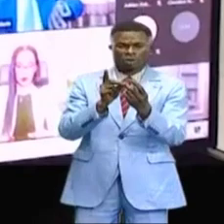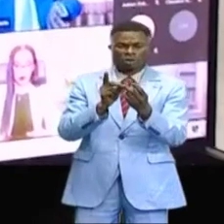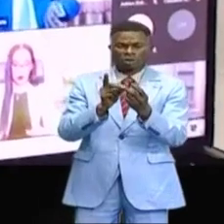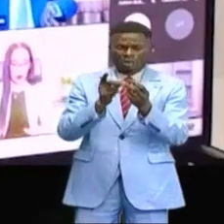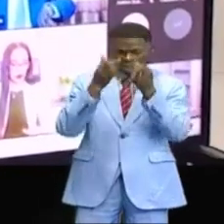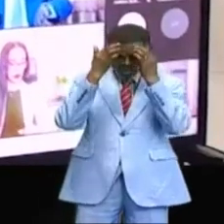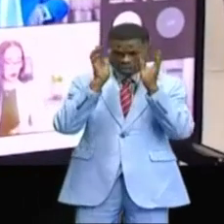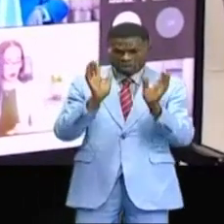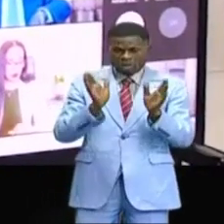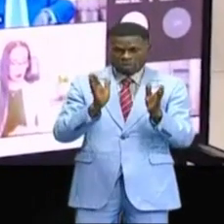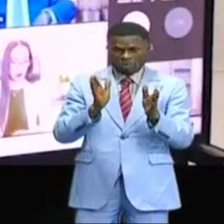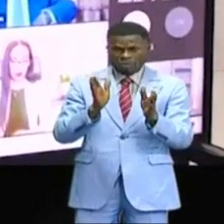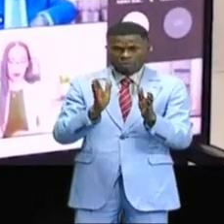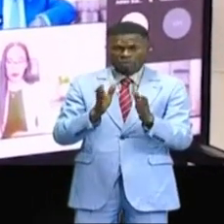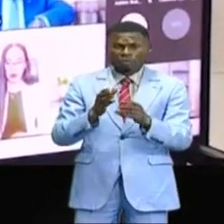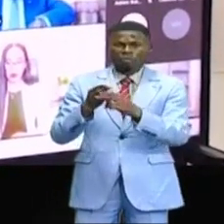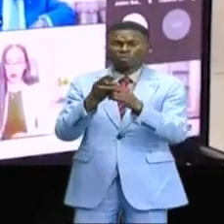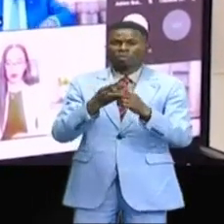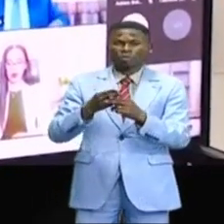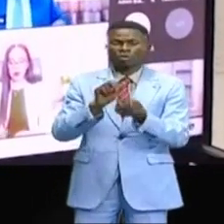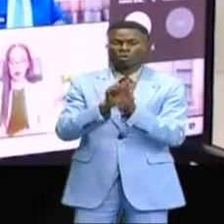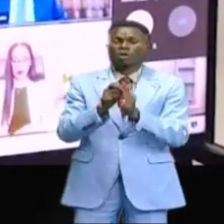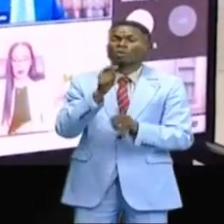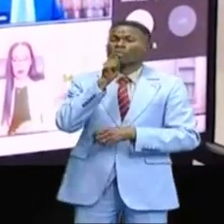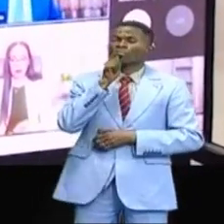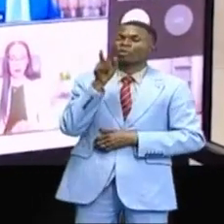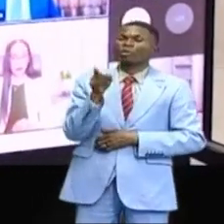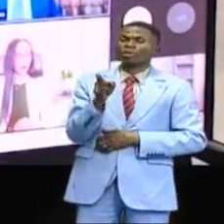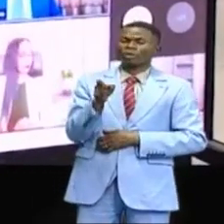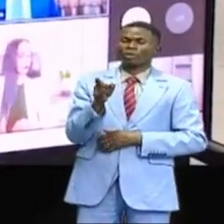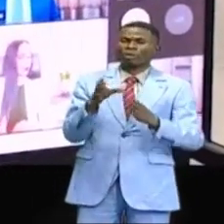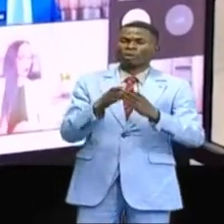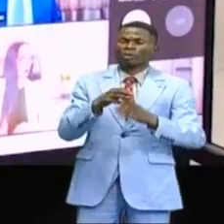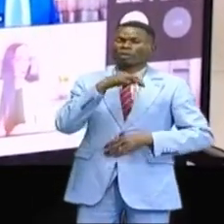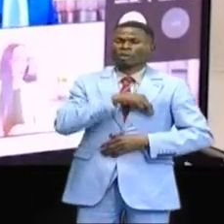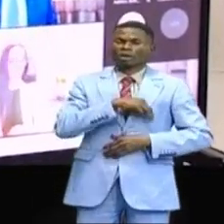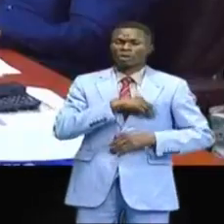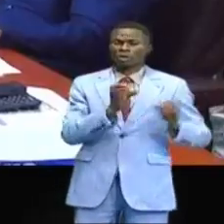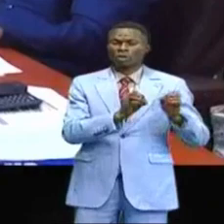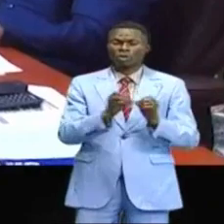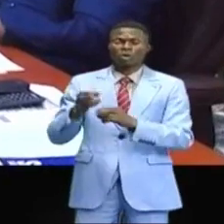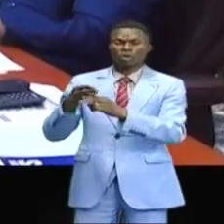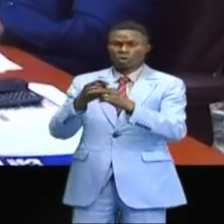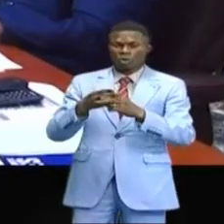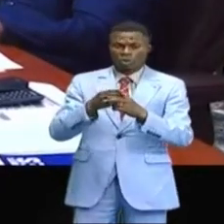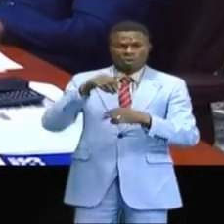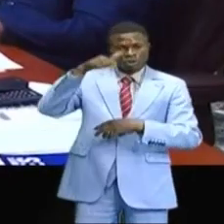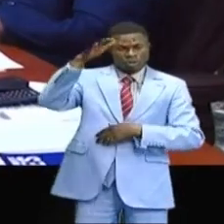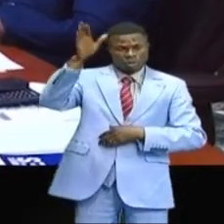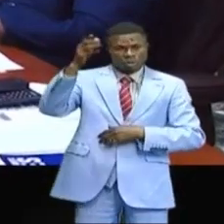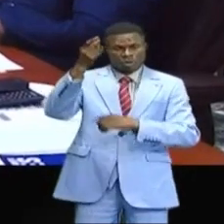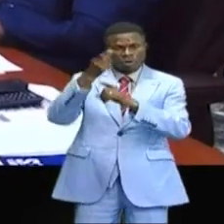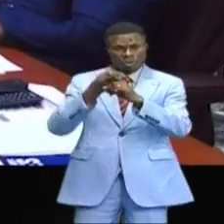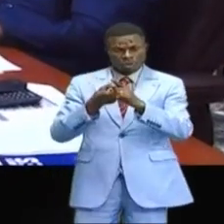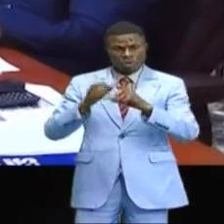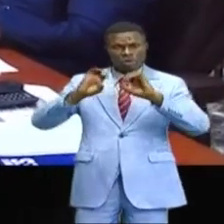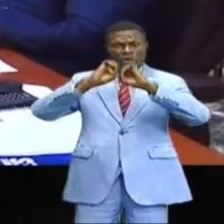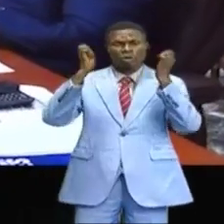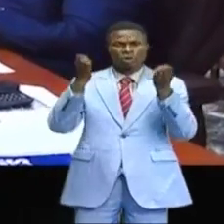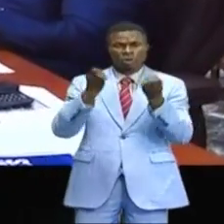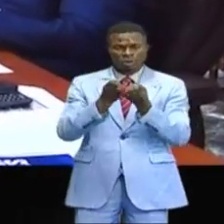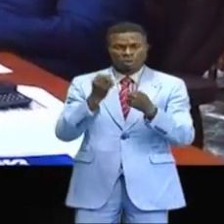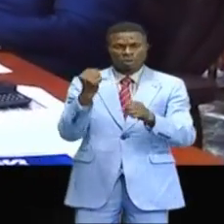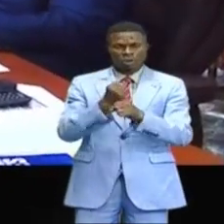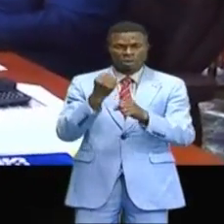suspecte entre la survenance de cet incendie avec des missions des organes de contrôle externes en descente au sein des entreprises et